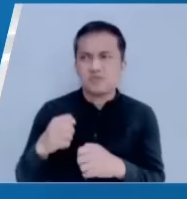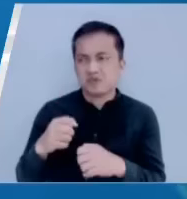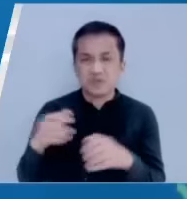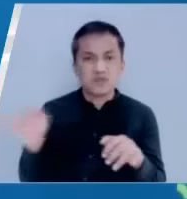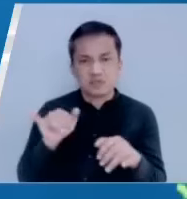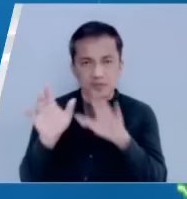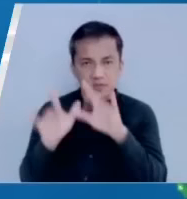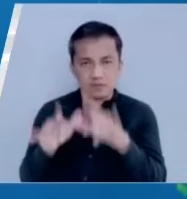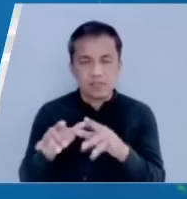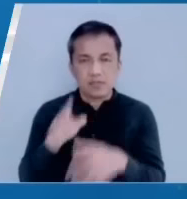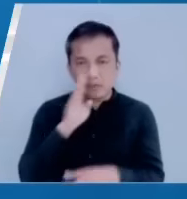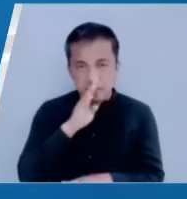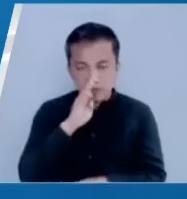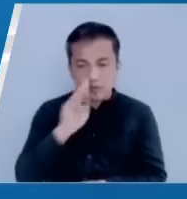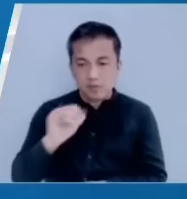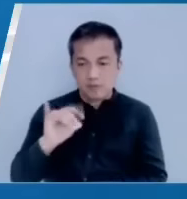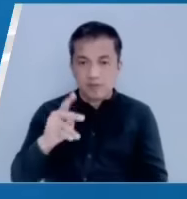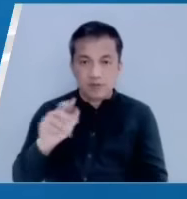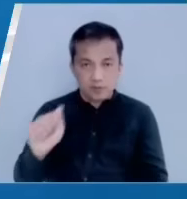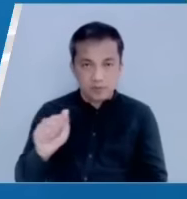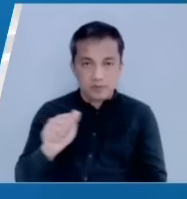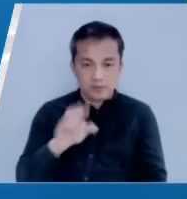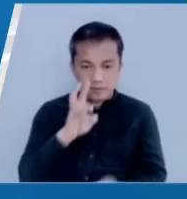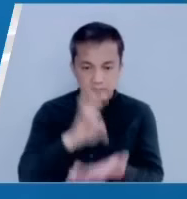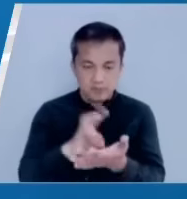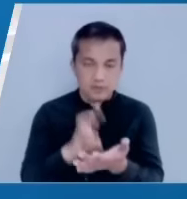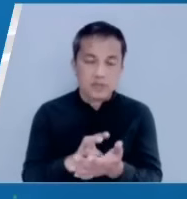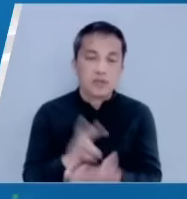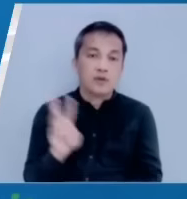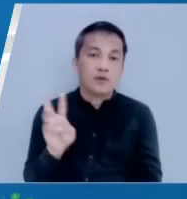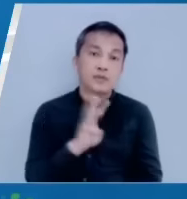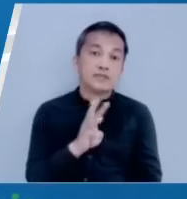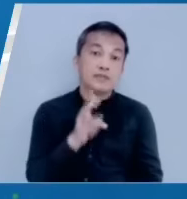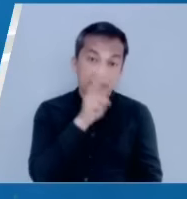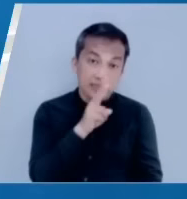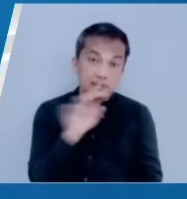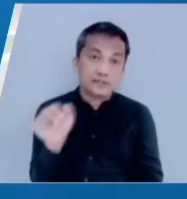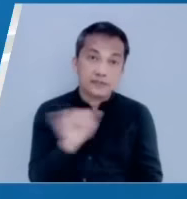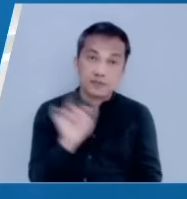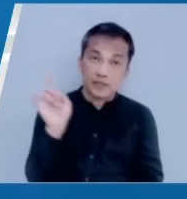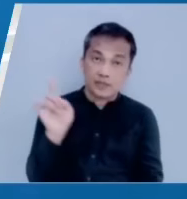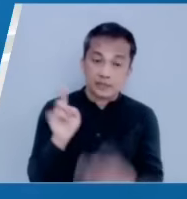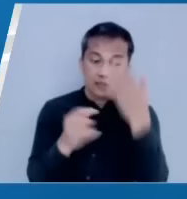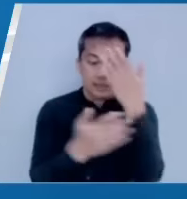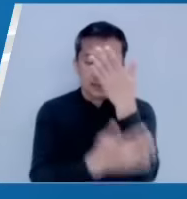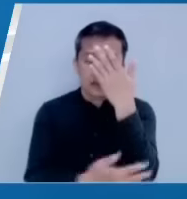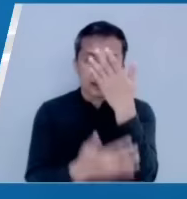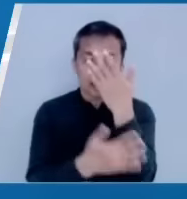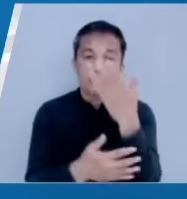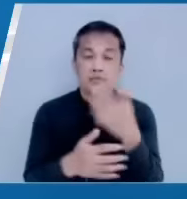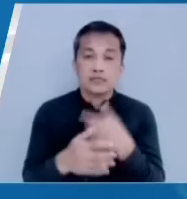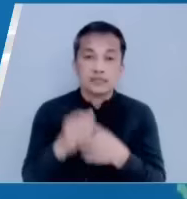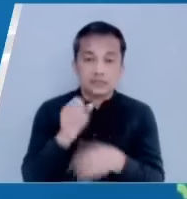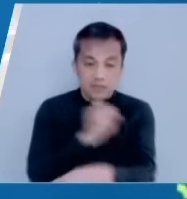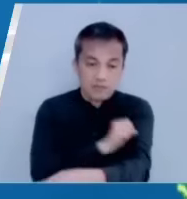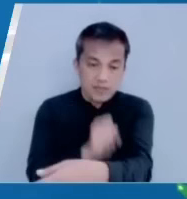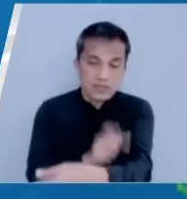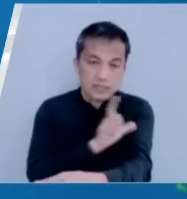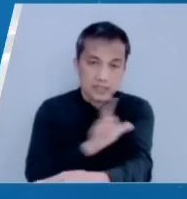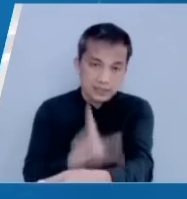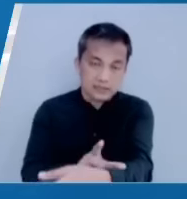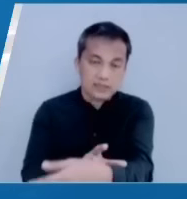Mimaro, Europa, ilang bahagi po ng Western Visayas, ganoon din po dito sa may Samar and Leyte provinces, Zamboanga Peninsula,